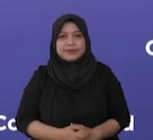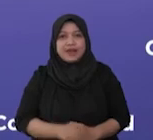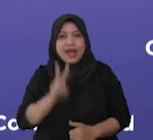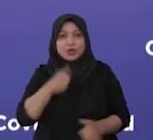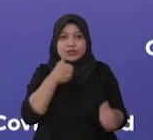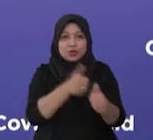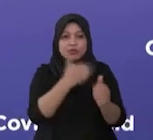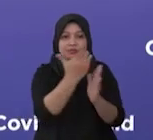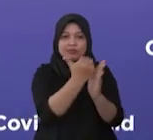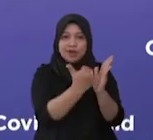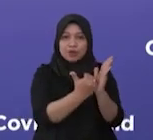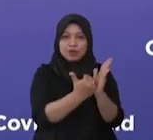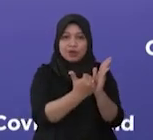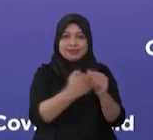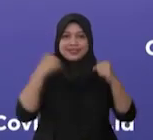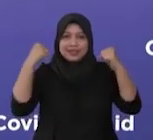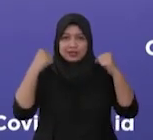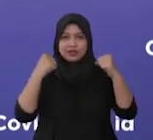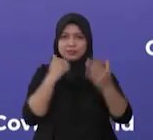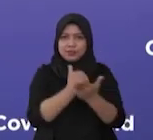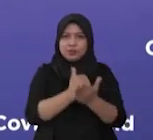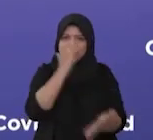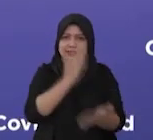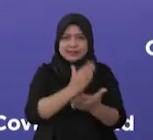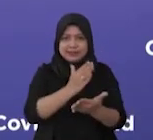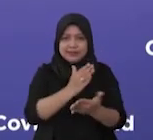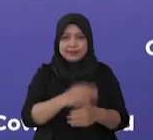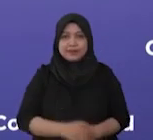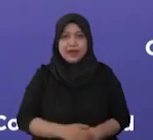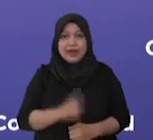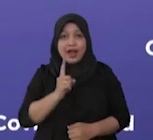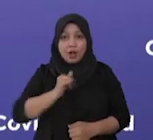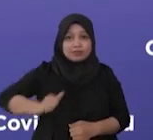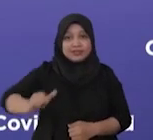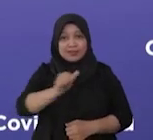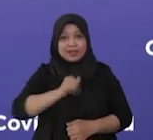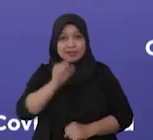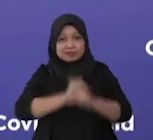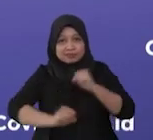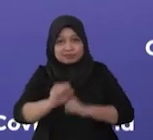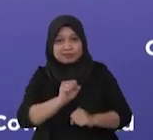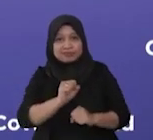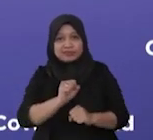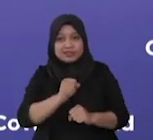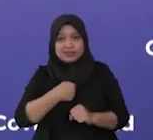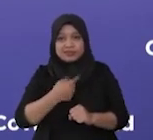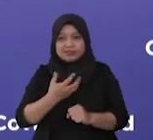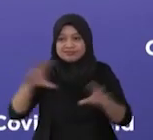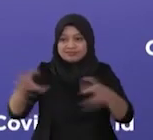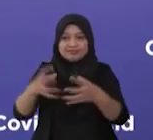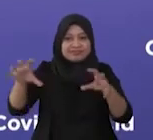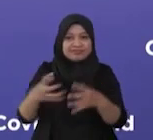secara disiplin kalau ini kita lakukan bersama maka tidak ada satupun yang ingin bergerombol